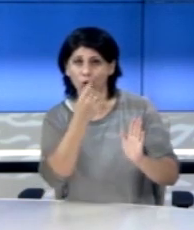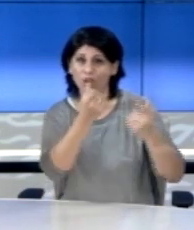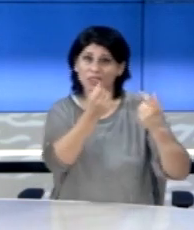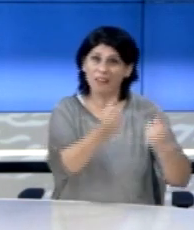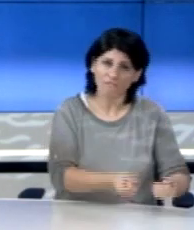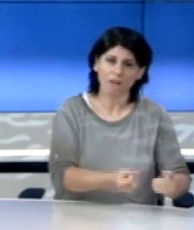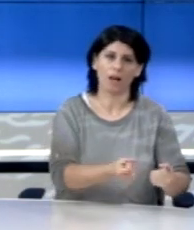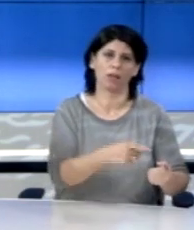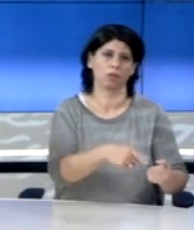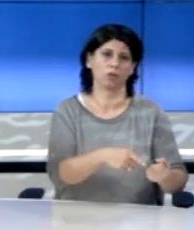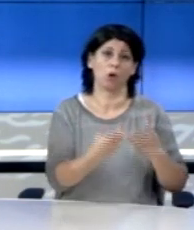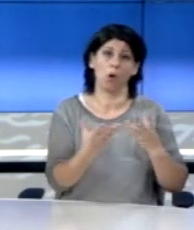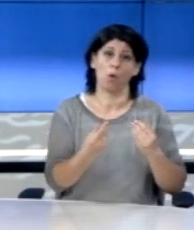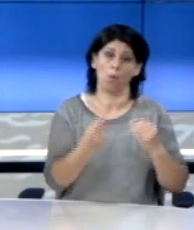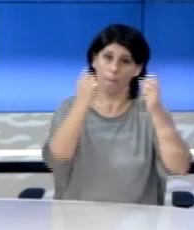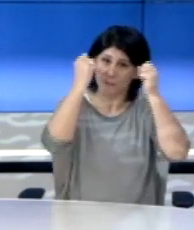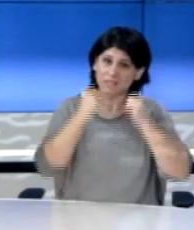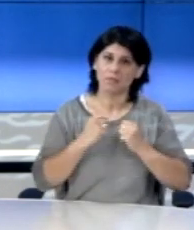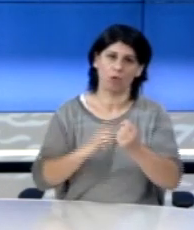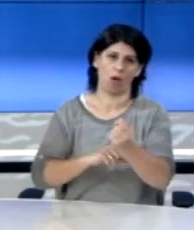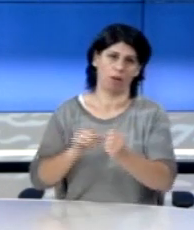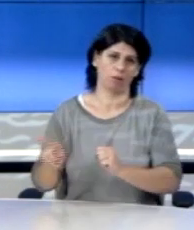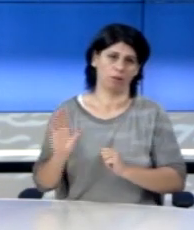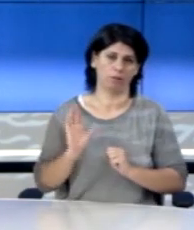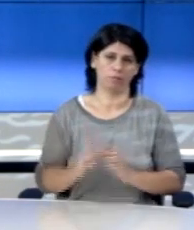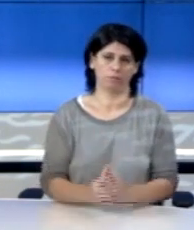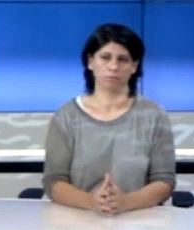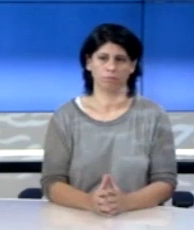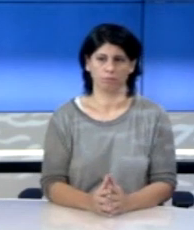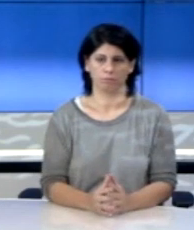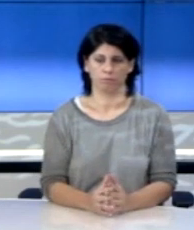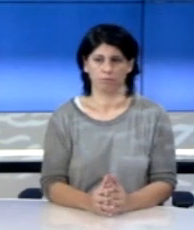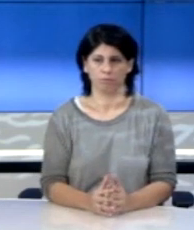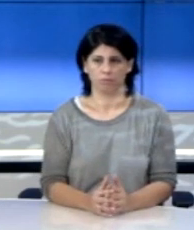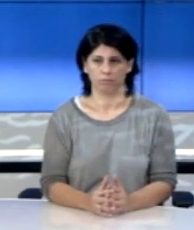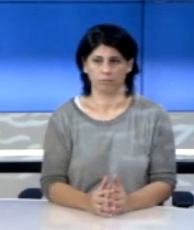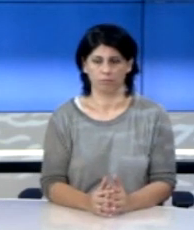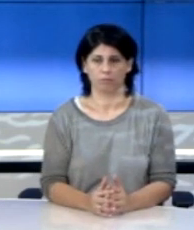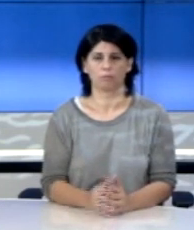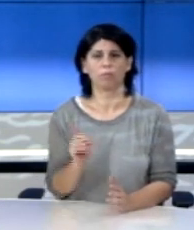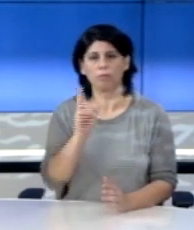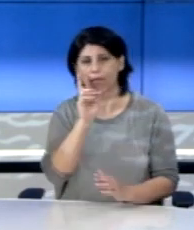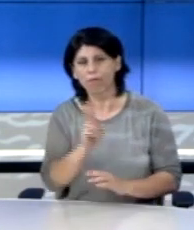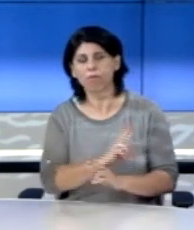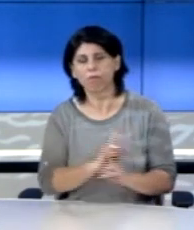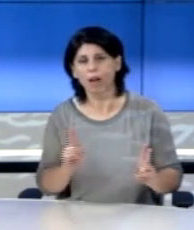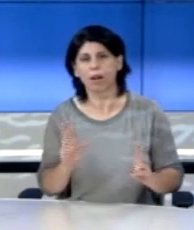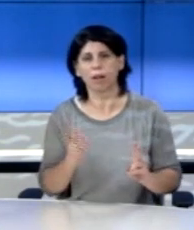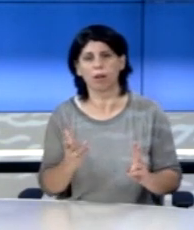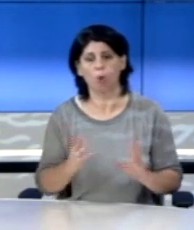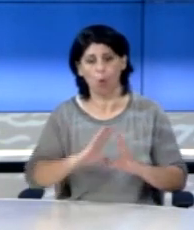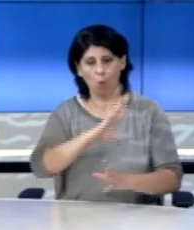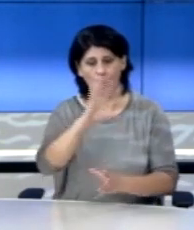τον πολλαπλά επιζήμιο χαρακτήρα του. Ήταν φανερό μετά από όλα αυτά ότι δεν